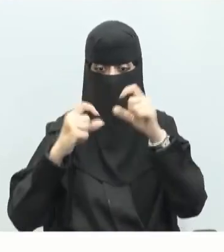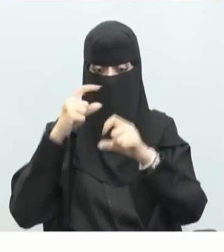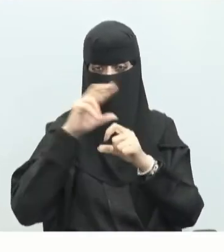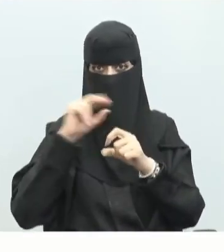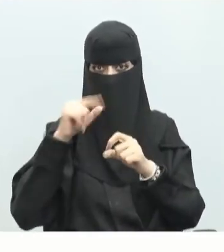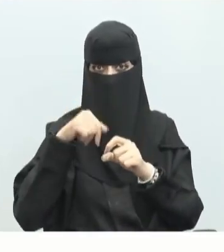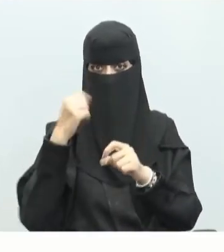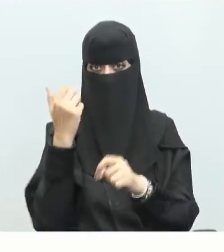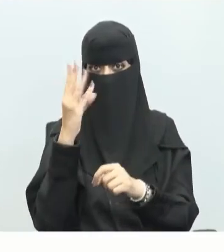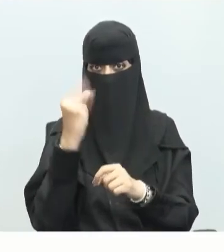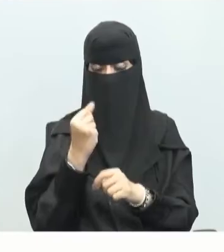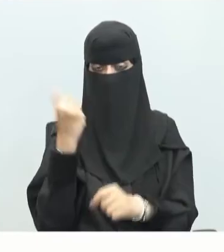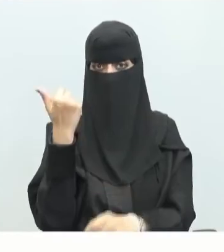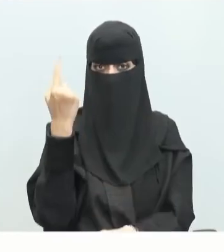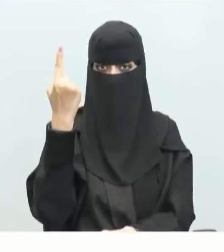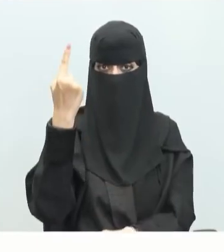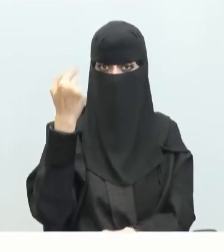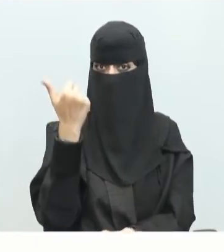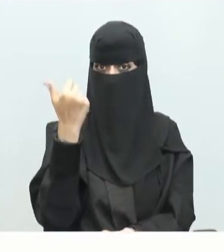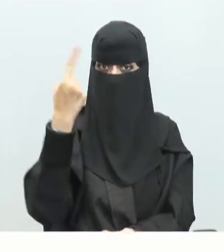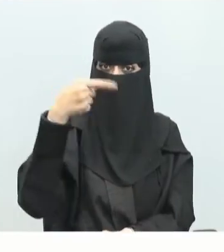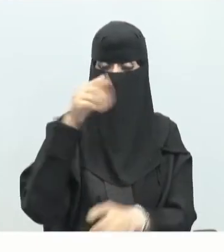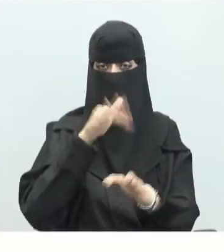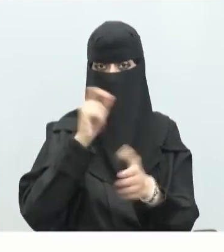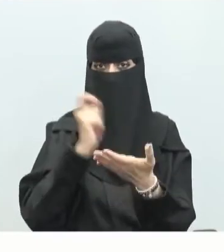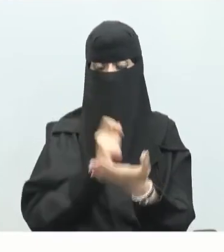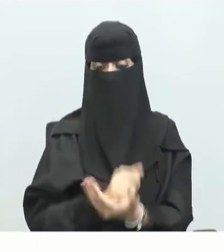ليمثل عدد 16 عن طريق الرسم واضح